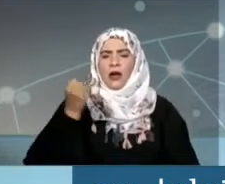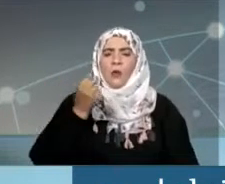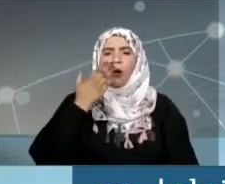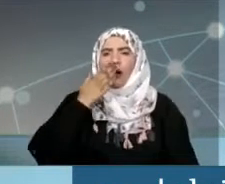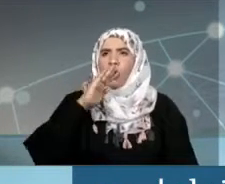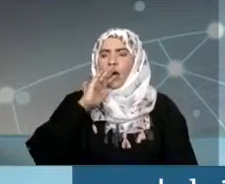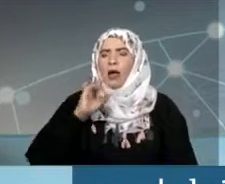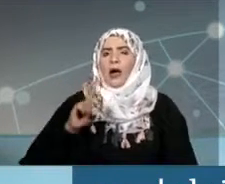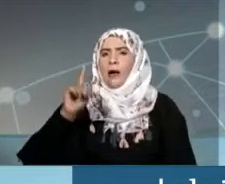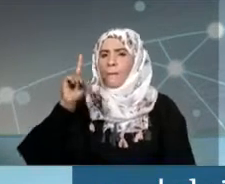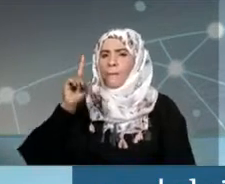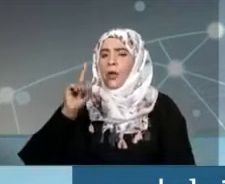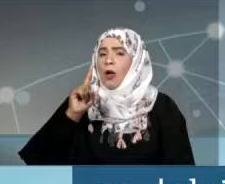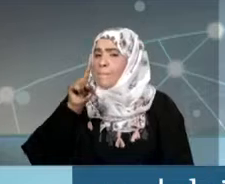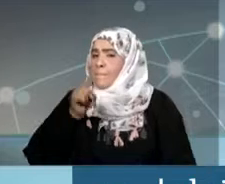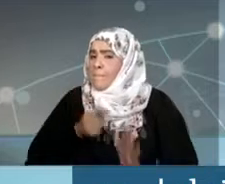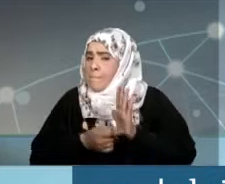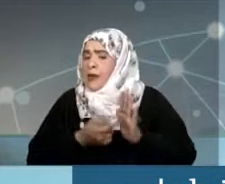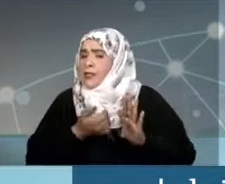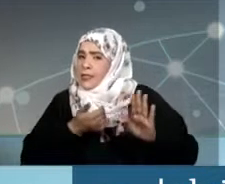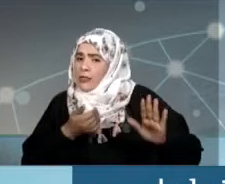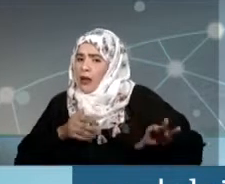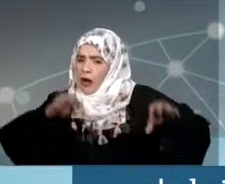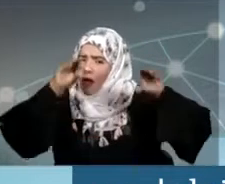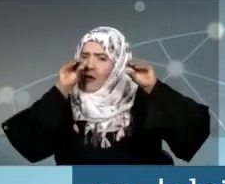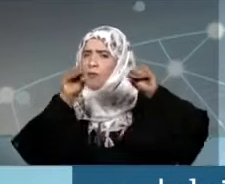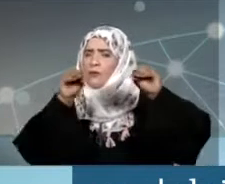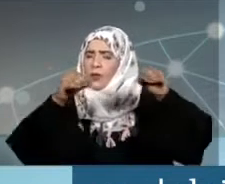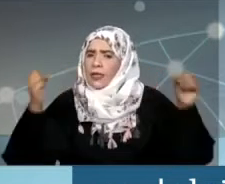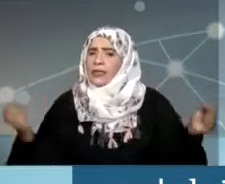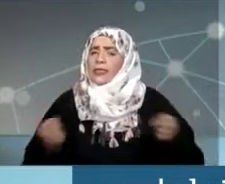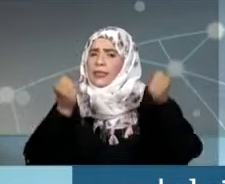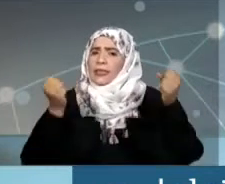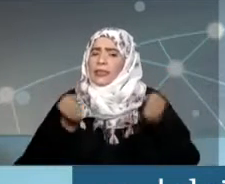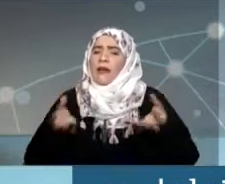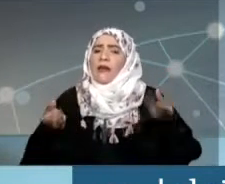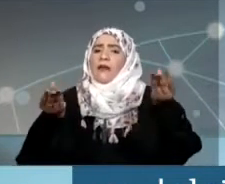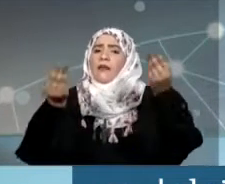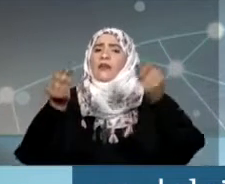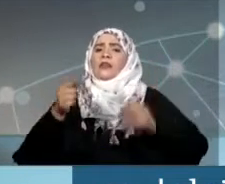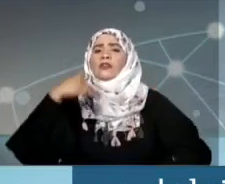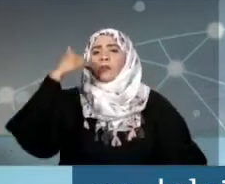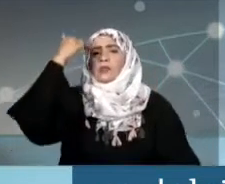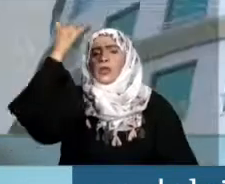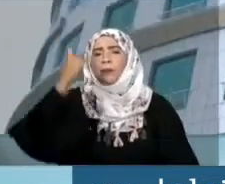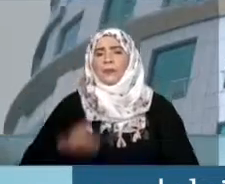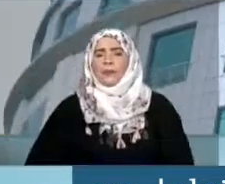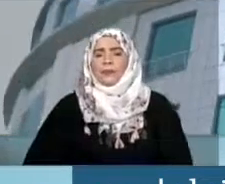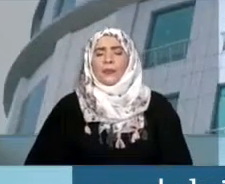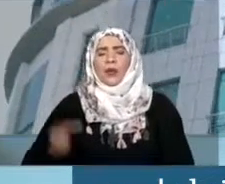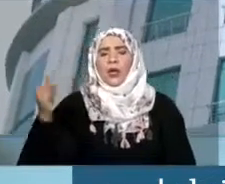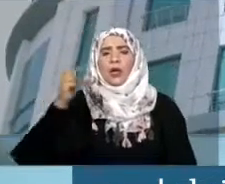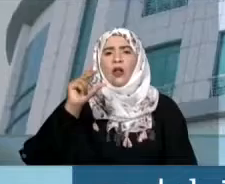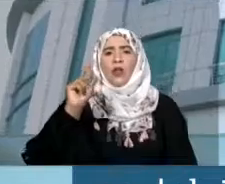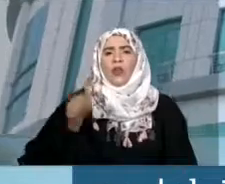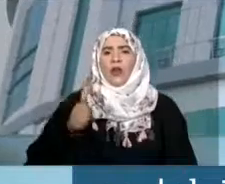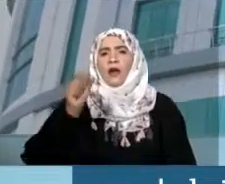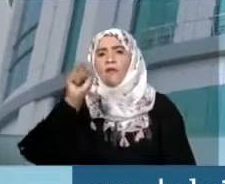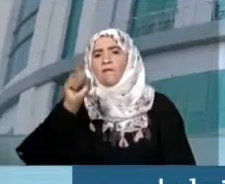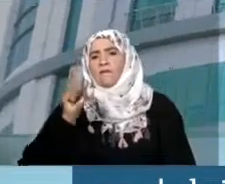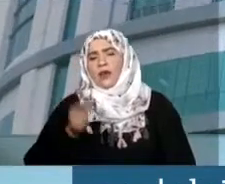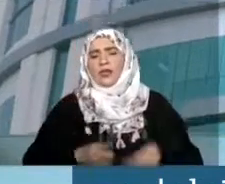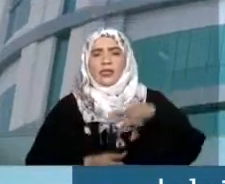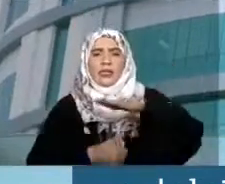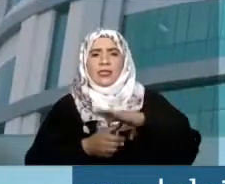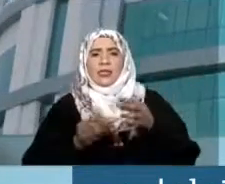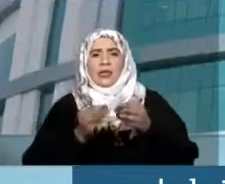لتعزيز القدرات الوطنية، ونأمل إن شاء الله أن نقوم ببرامج أكثر في المرحلة القادمة. الدكتور ظافر بن عوض الشنفري، رئيس تنفيذي